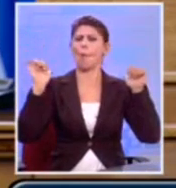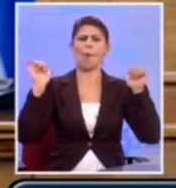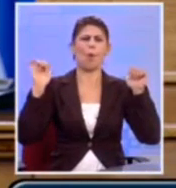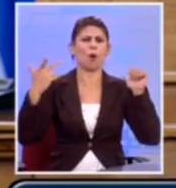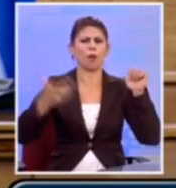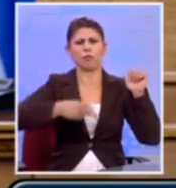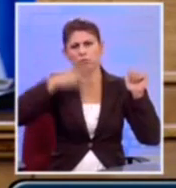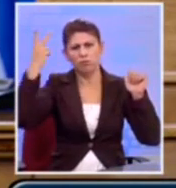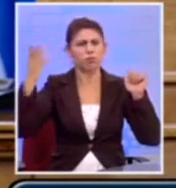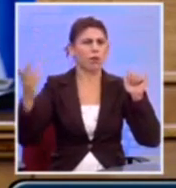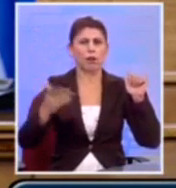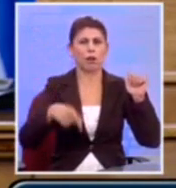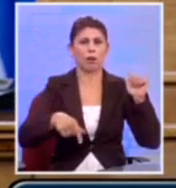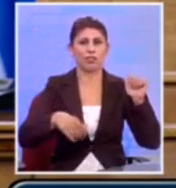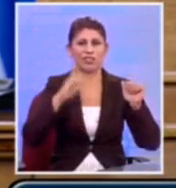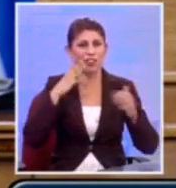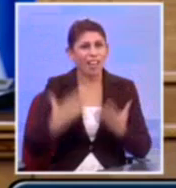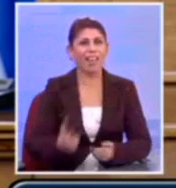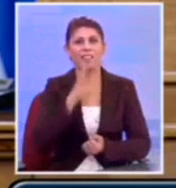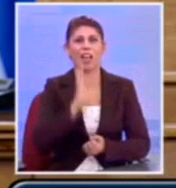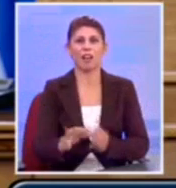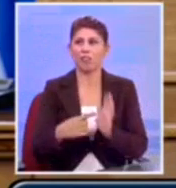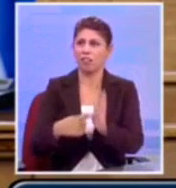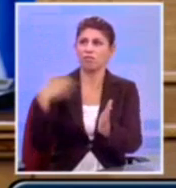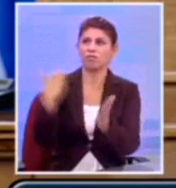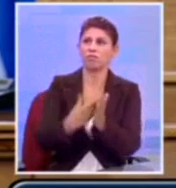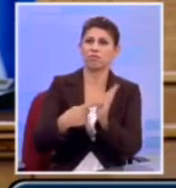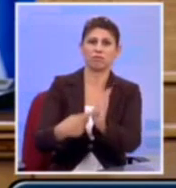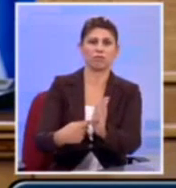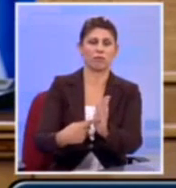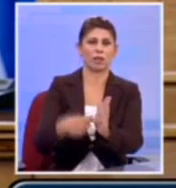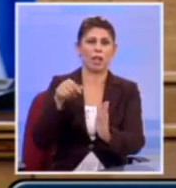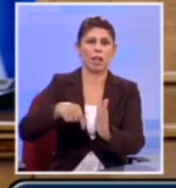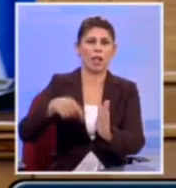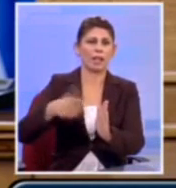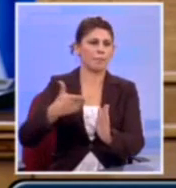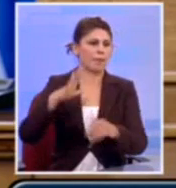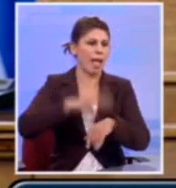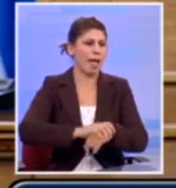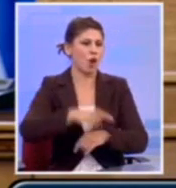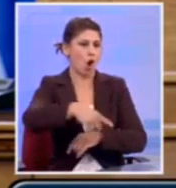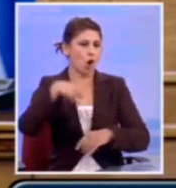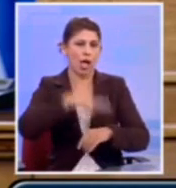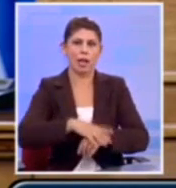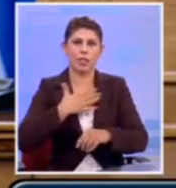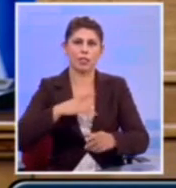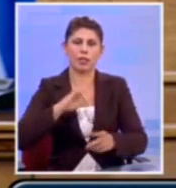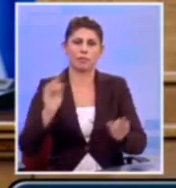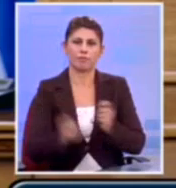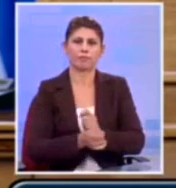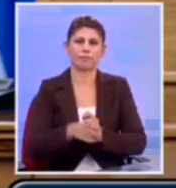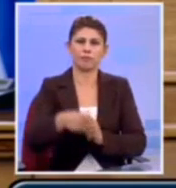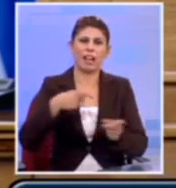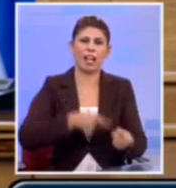της αλήθειας. Ένας λαός που με την καλλιέργεια της συνενοχής επεδίωξαν να τον μετατρέψουν στο λιμοκαθαρτήριο